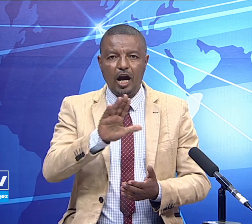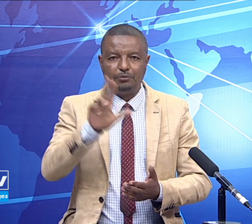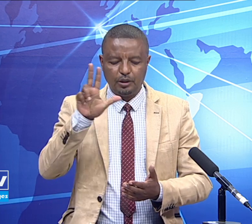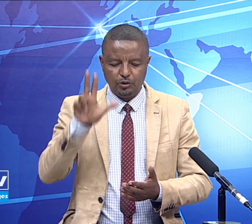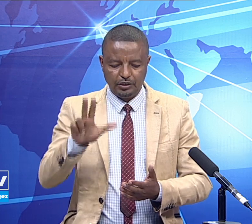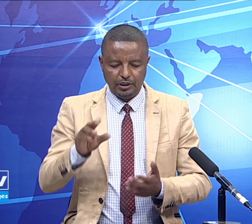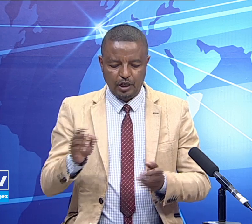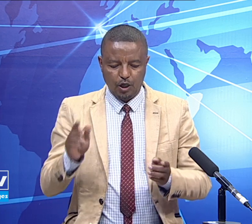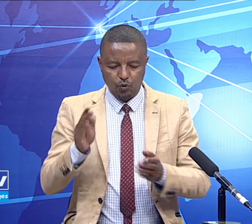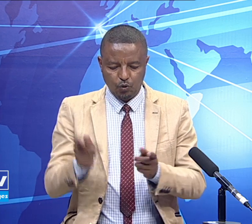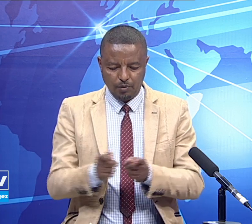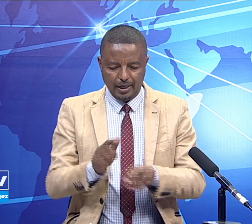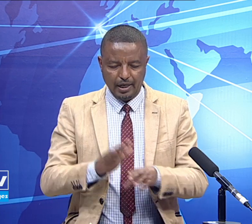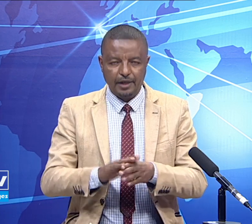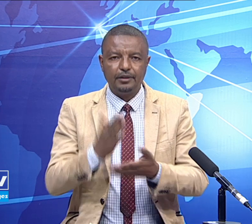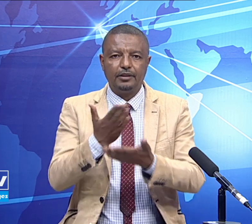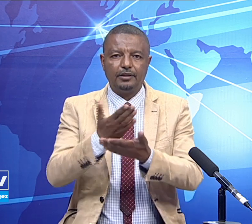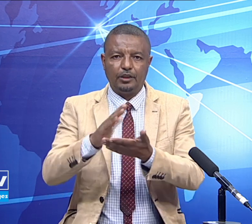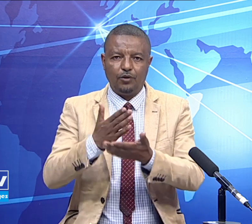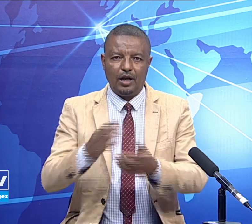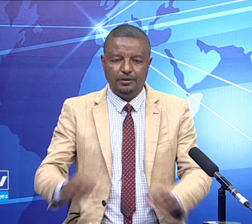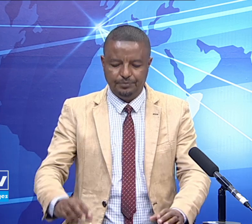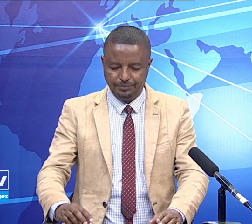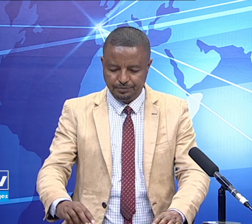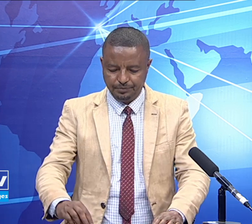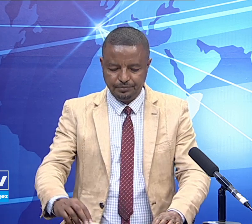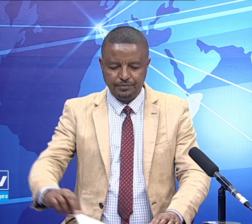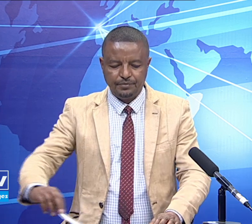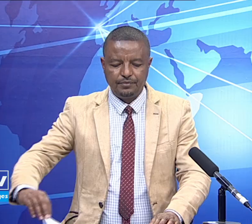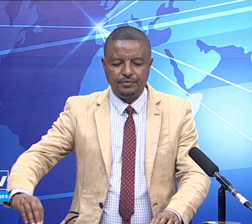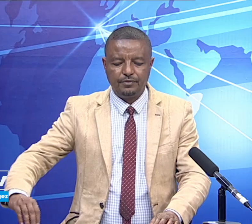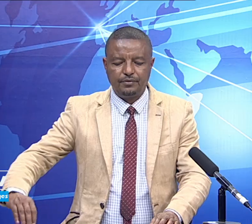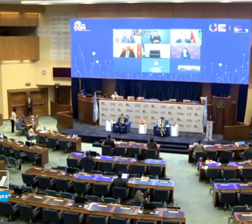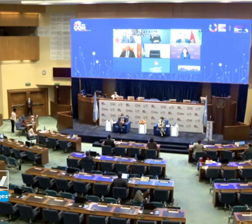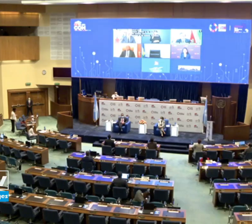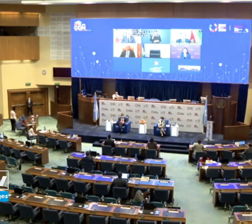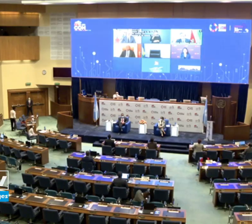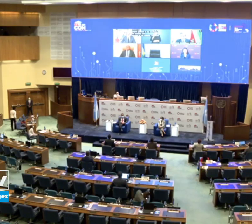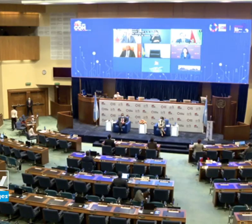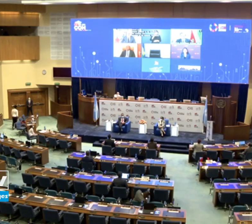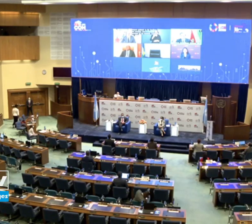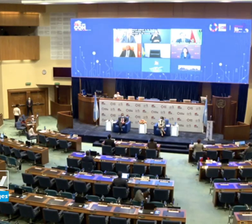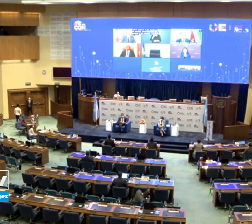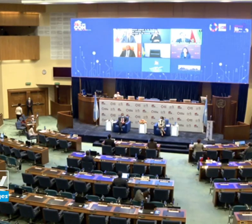ሚኒስትሮች 53ኛ ጉባኤ ላይ ተሳትፈዋል።